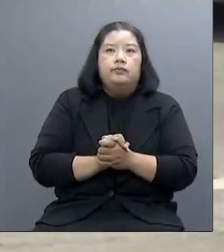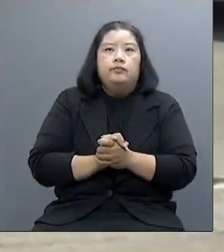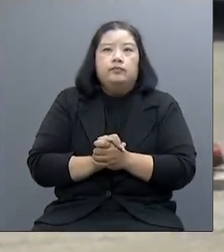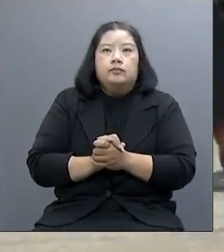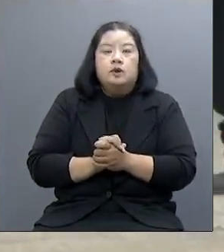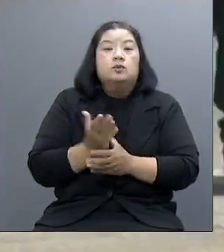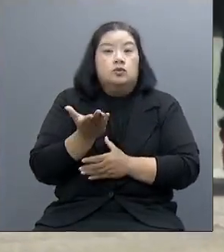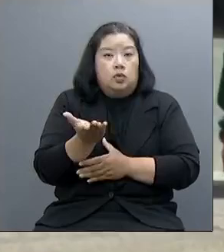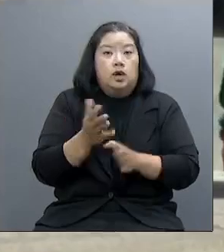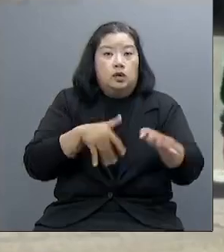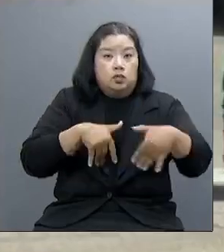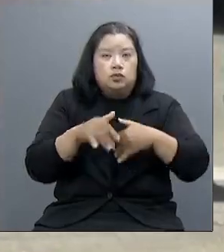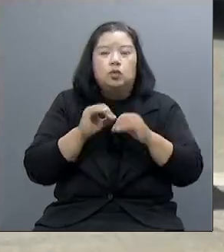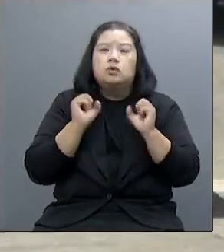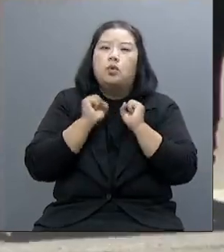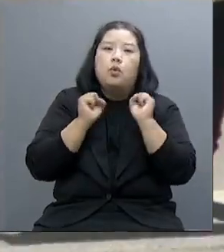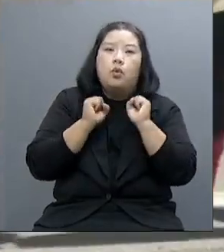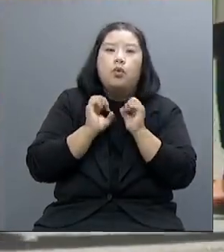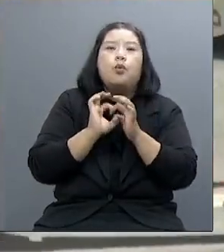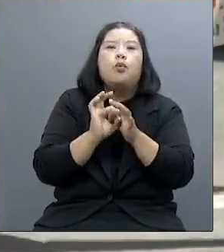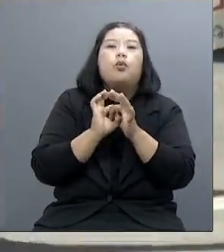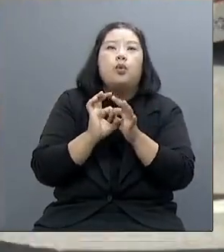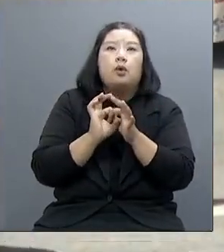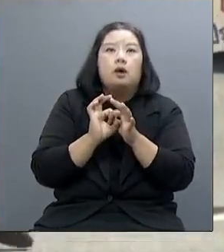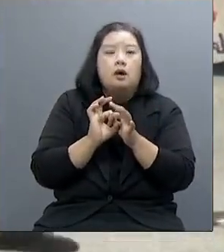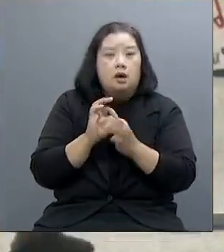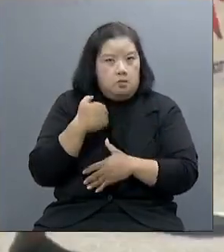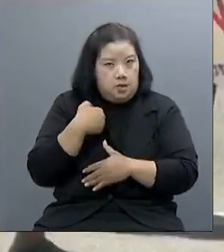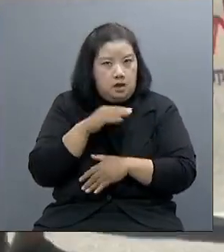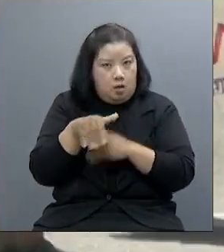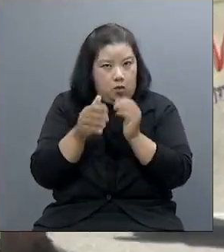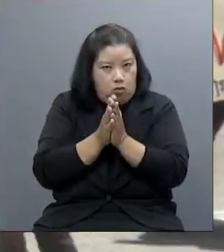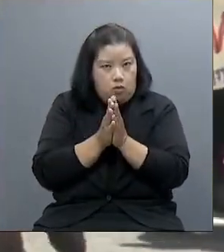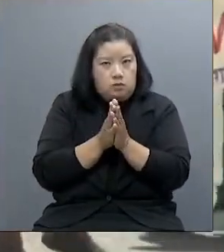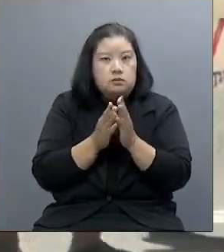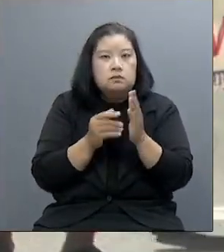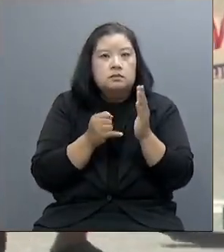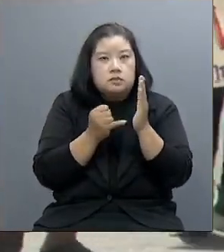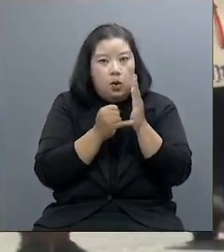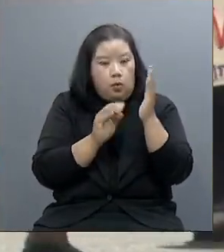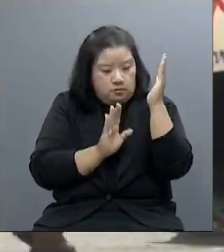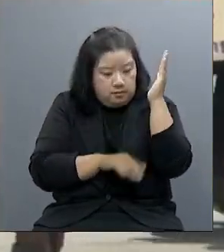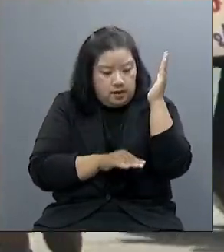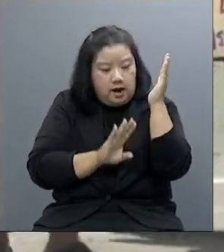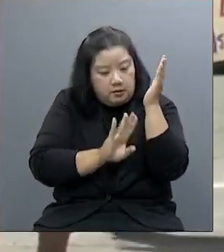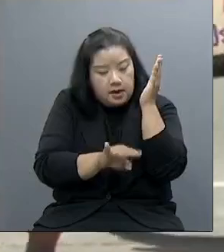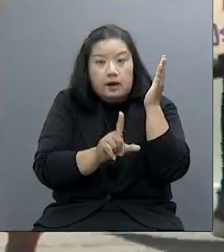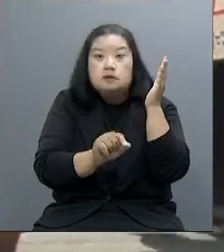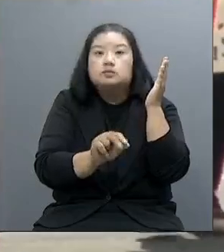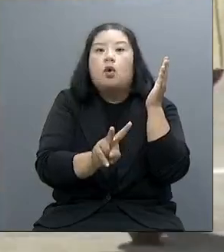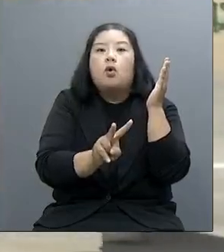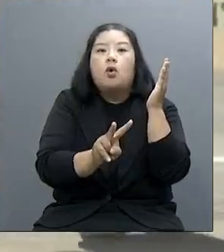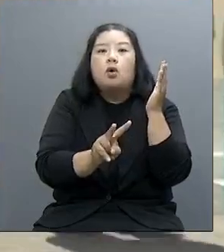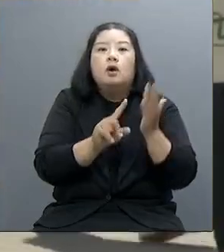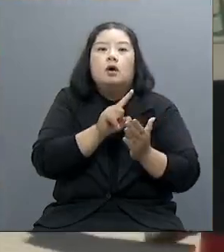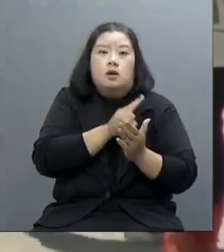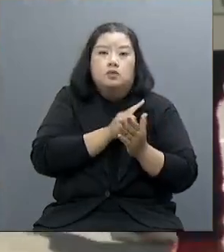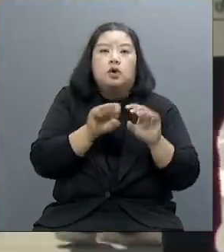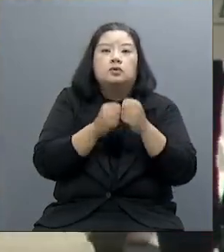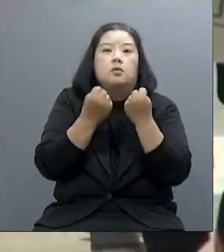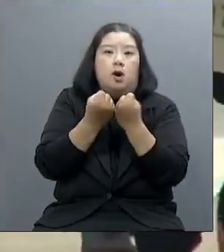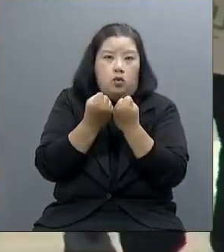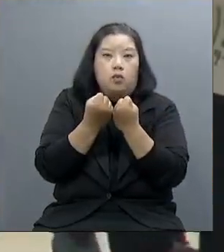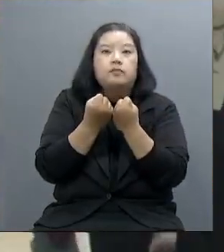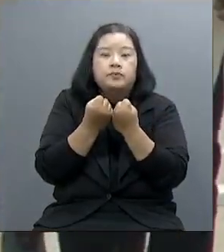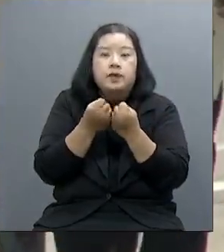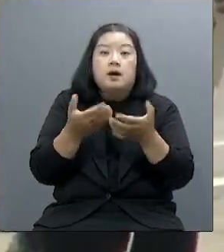ความกังวลของชาวประมงพื้นบ้าน22จังหวัดที่มีพื้นที่ติดทะเลในนามสมาพันธ์ประมงพื้นบ้านแห่งประเทศไทย